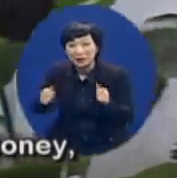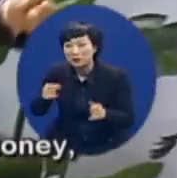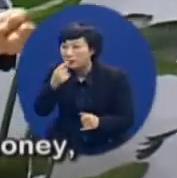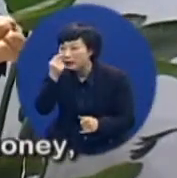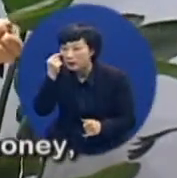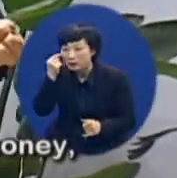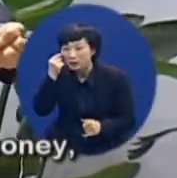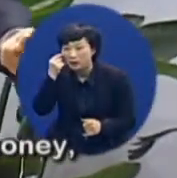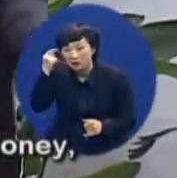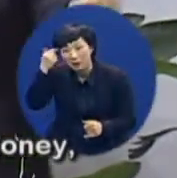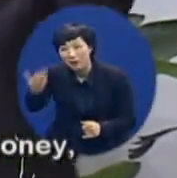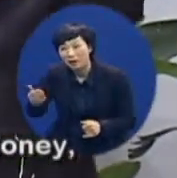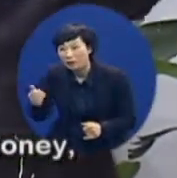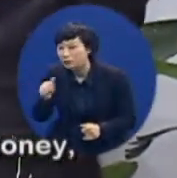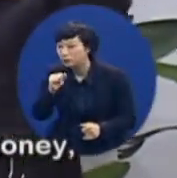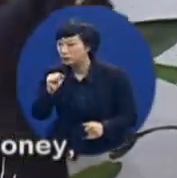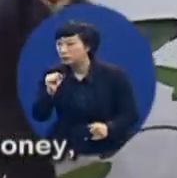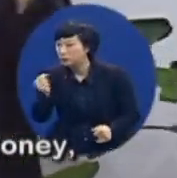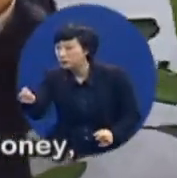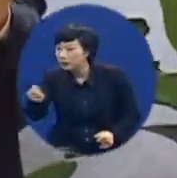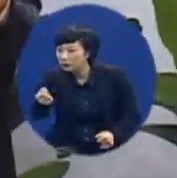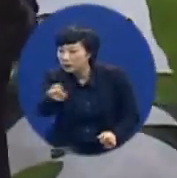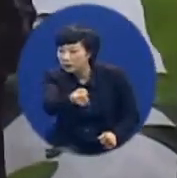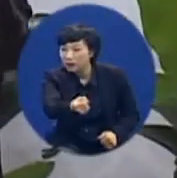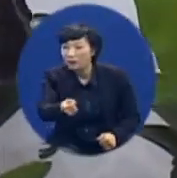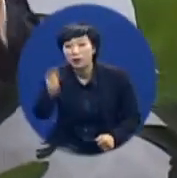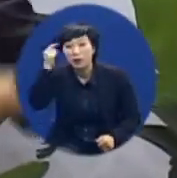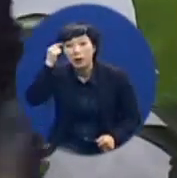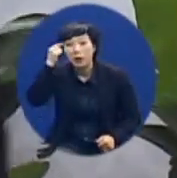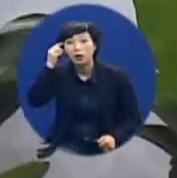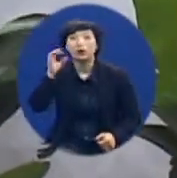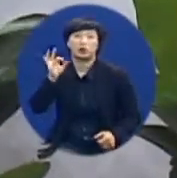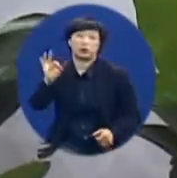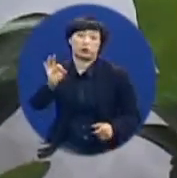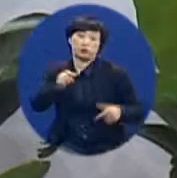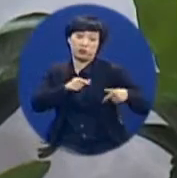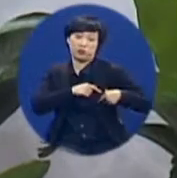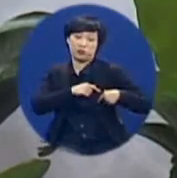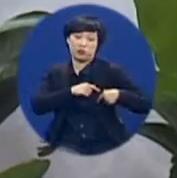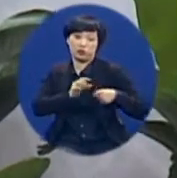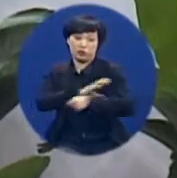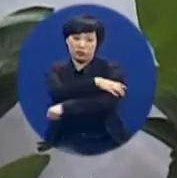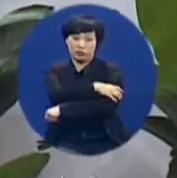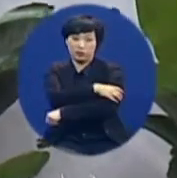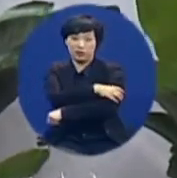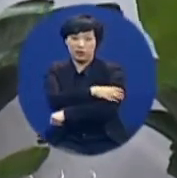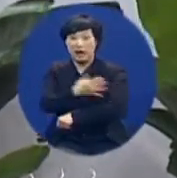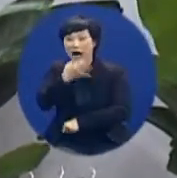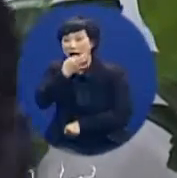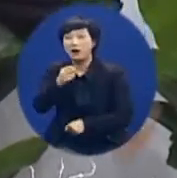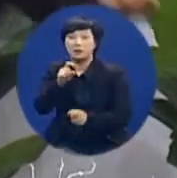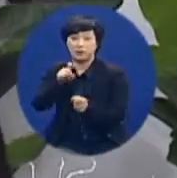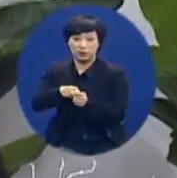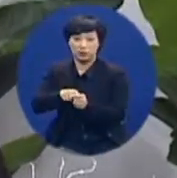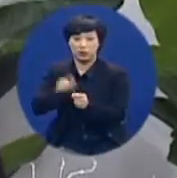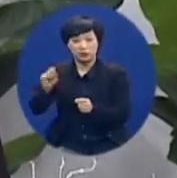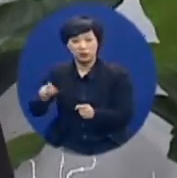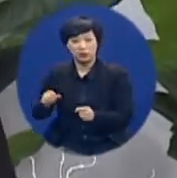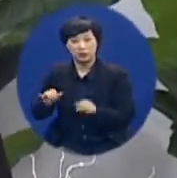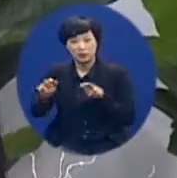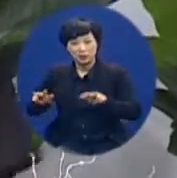두고 물어보세요 돈 명예 권세 혈육 이거 때문에 정요 그것